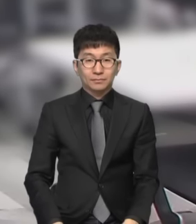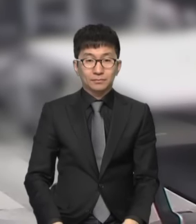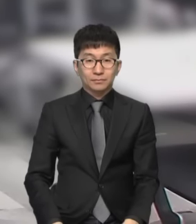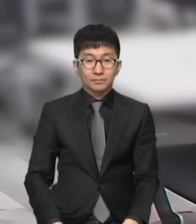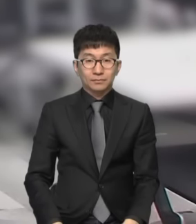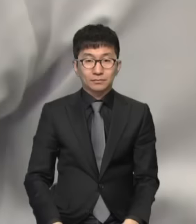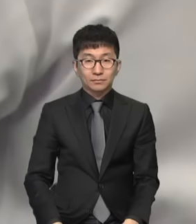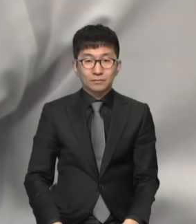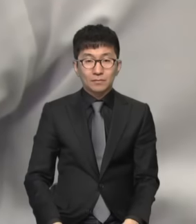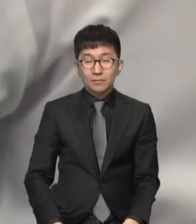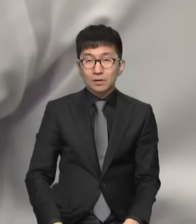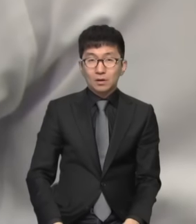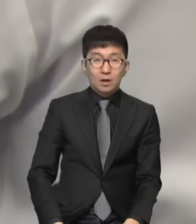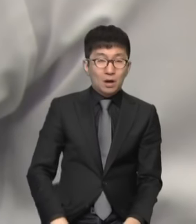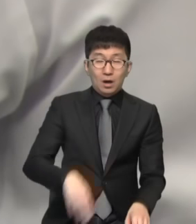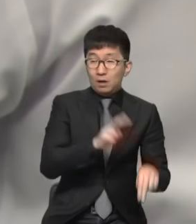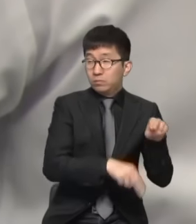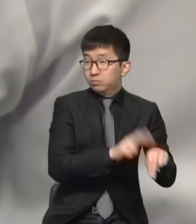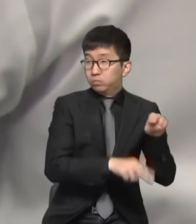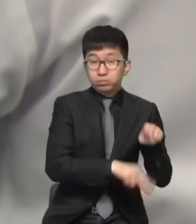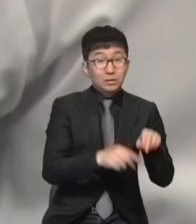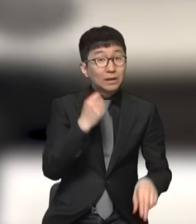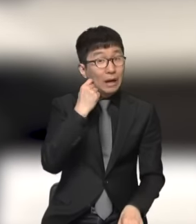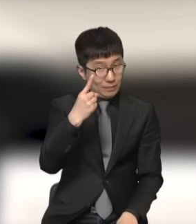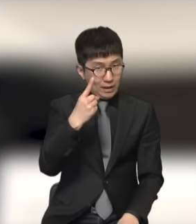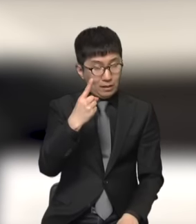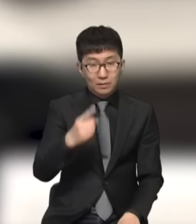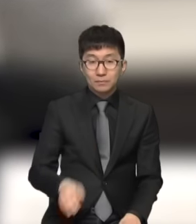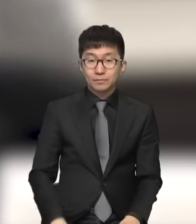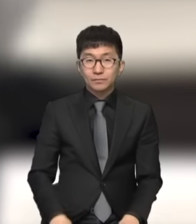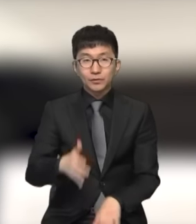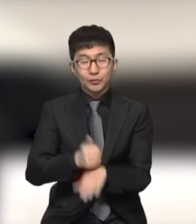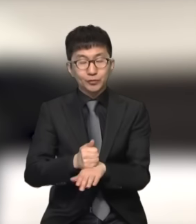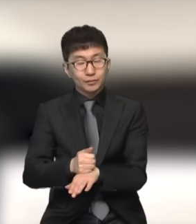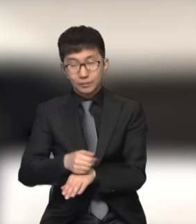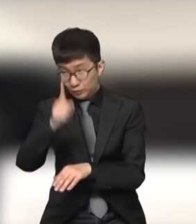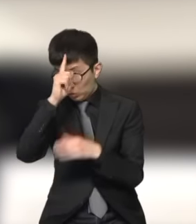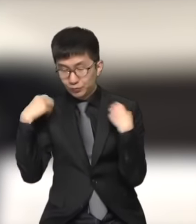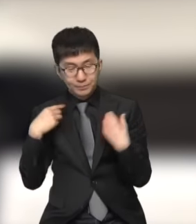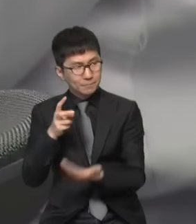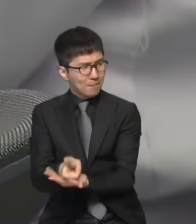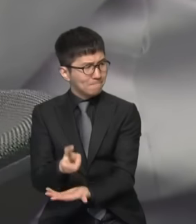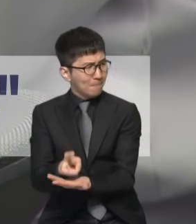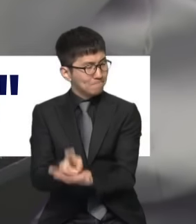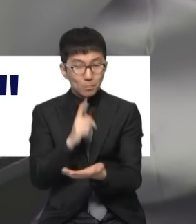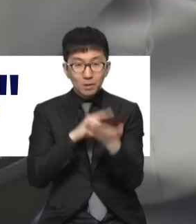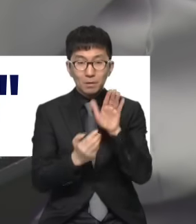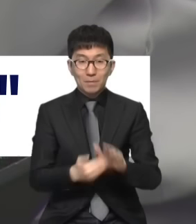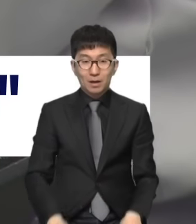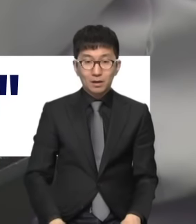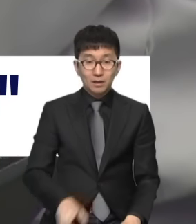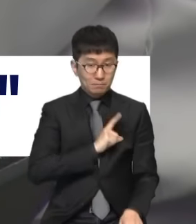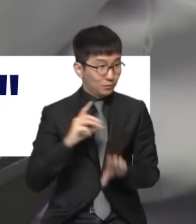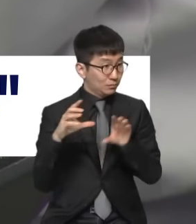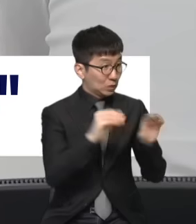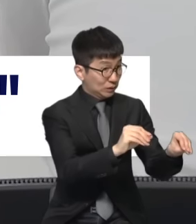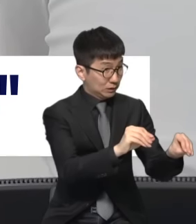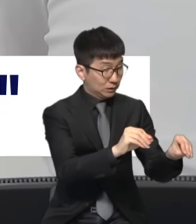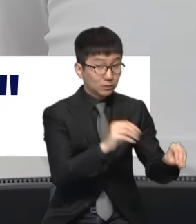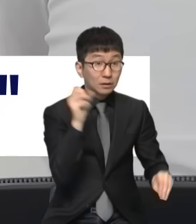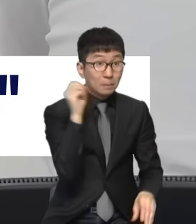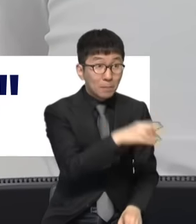이탈 한 달을 넘긴 전공의들에게 정부는 법대로 원칙대로를 고수했습니다. 면허 정지 사전 통지를 받은 전공의